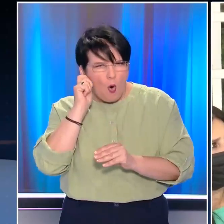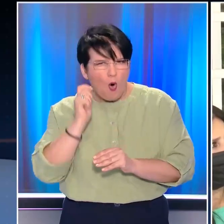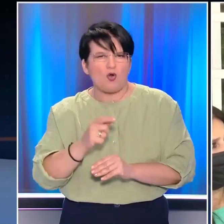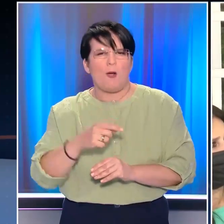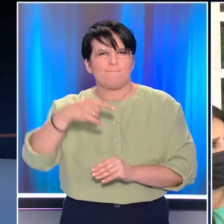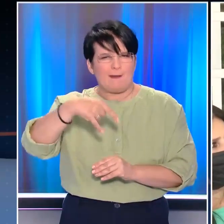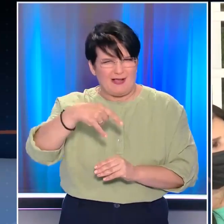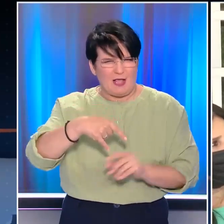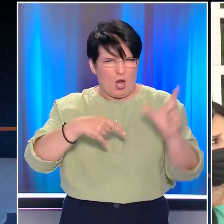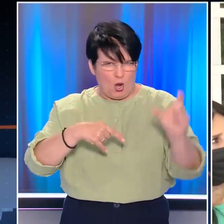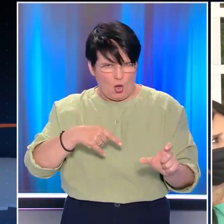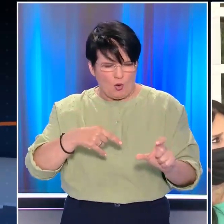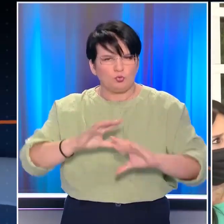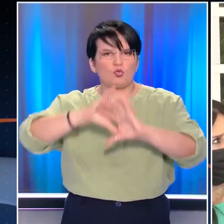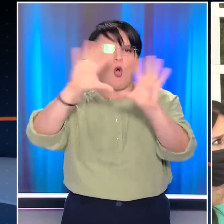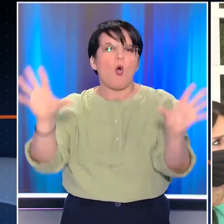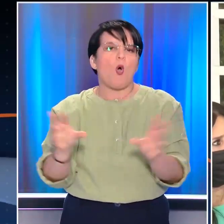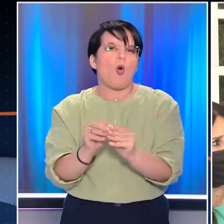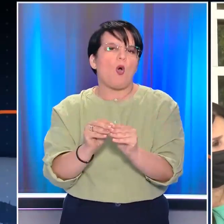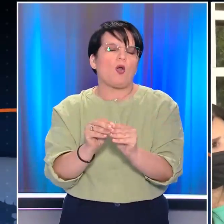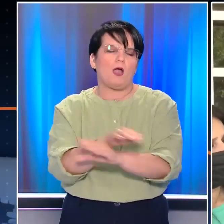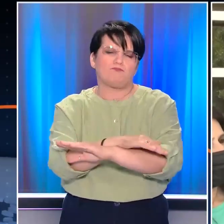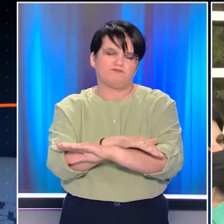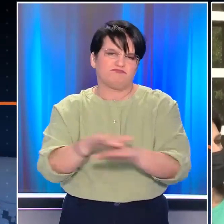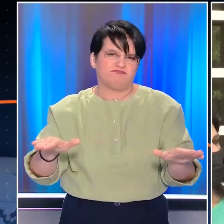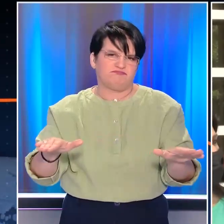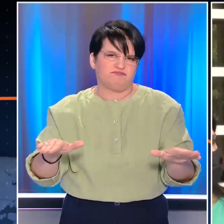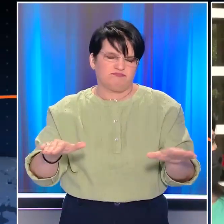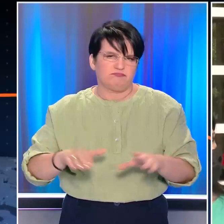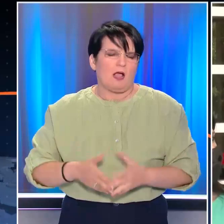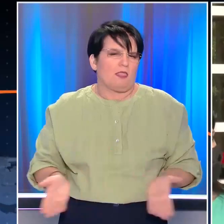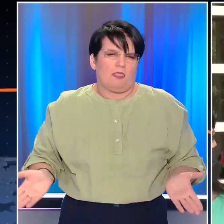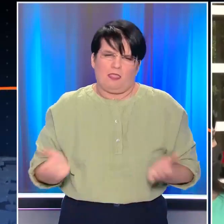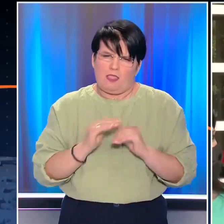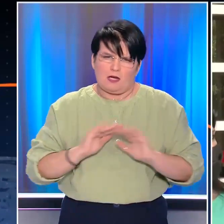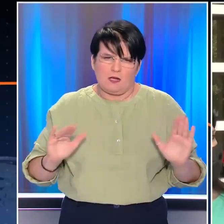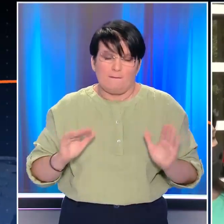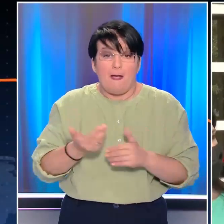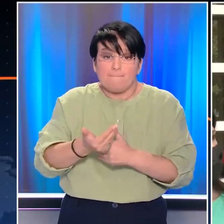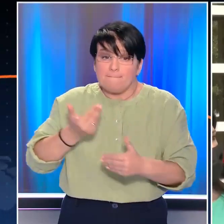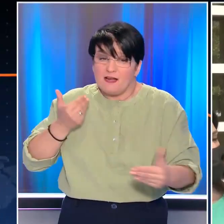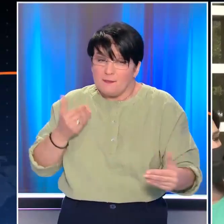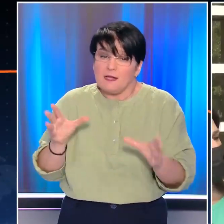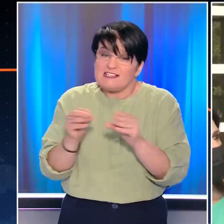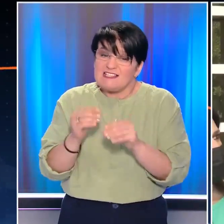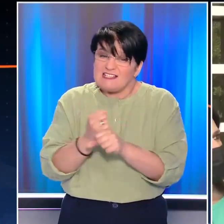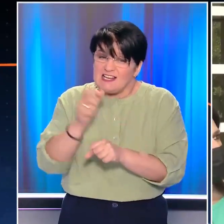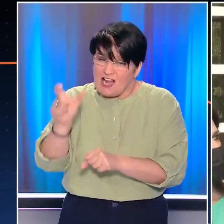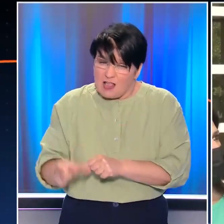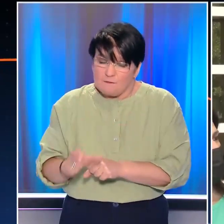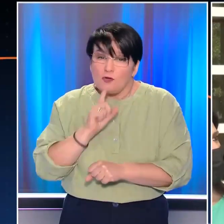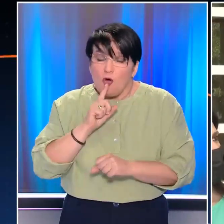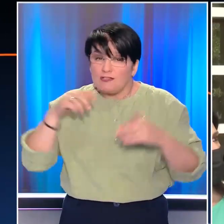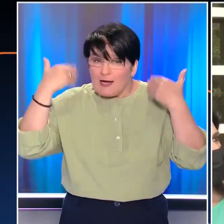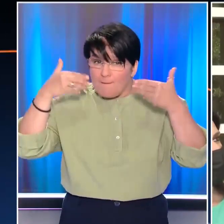μας του κυρίου Παπαγγελόπουλου κατέρευσε. Κατέρευσε αυθανδρή, το είχαμε προοικονομήσει μαζί με τον συνάδελφο από την ημέρα